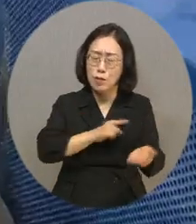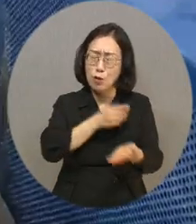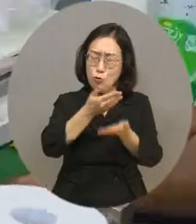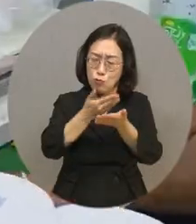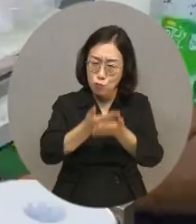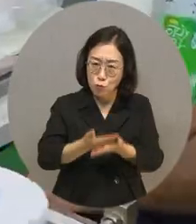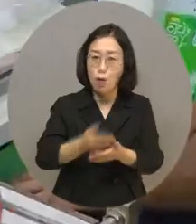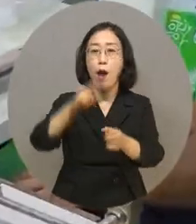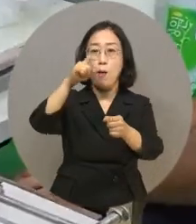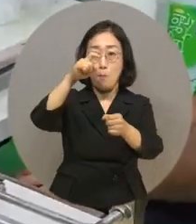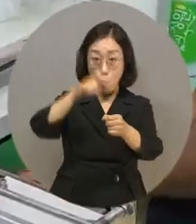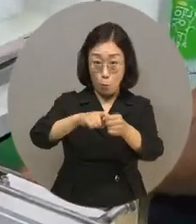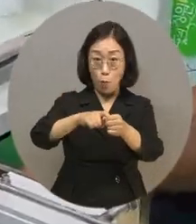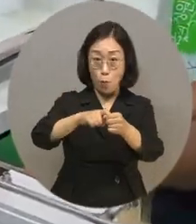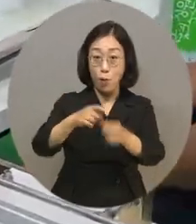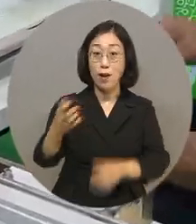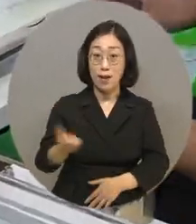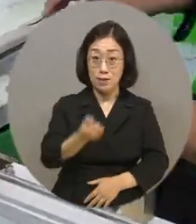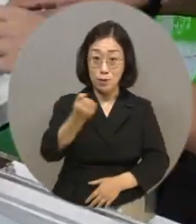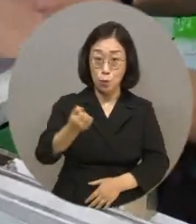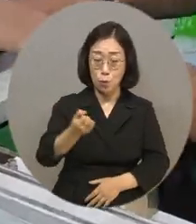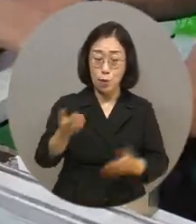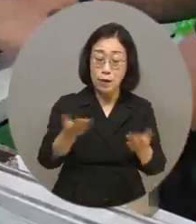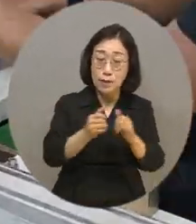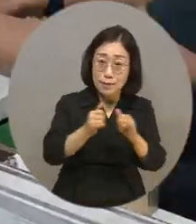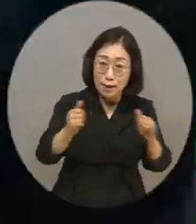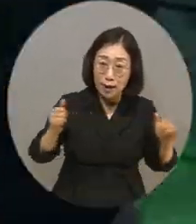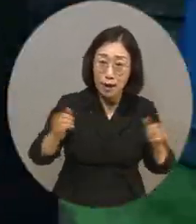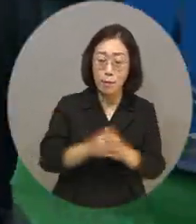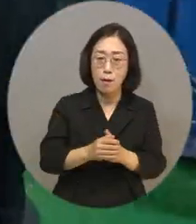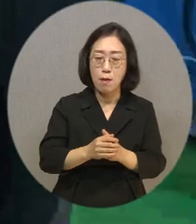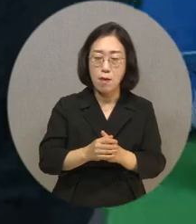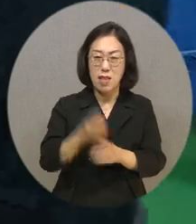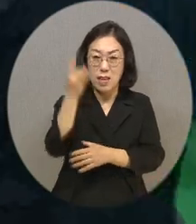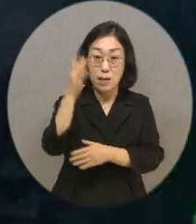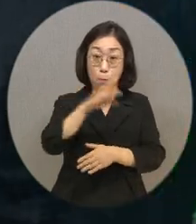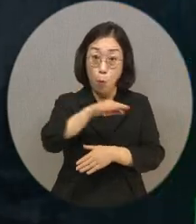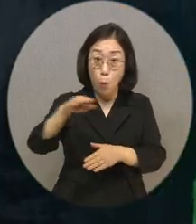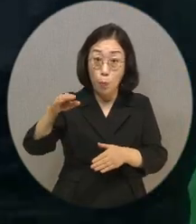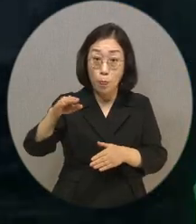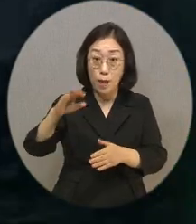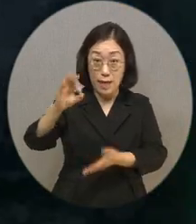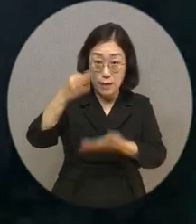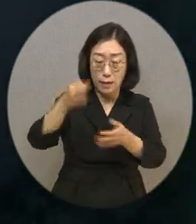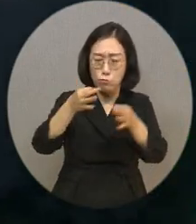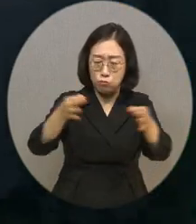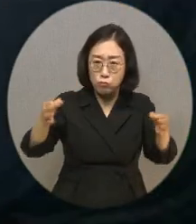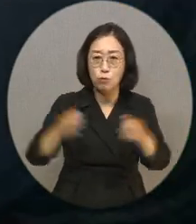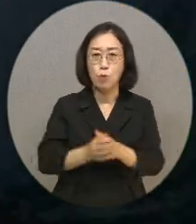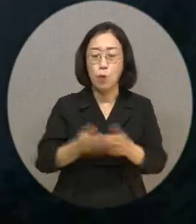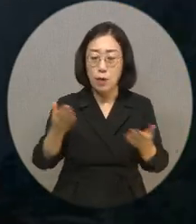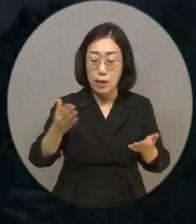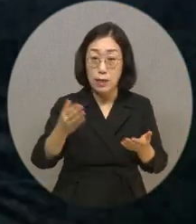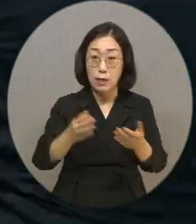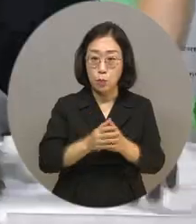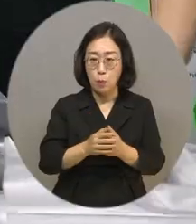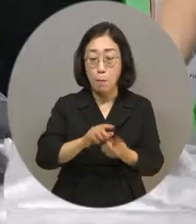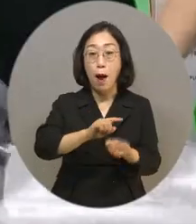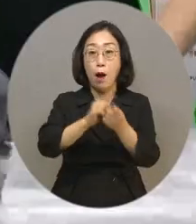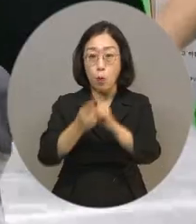가치라는 모토를 가지고 근로자들의 최저임금을 보장하며 보호작업장에서